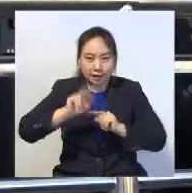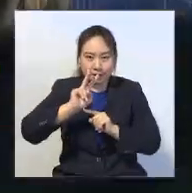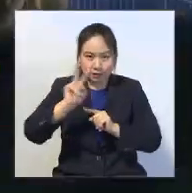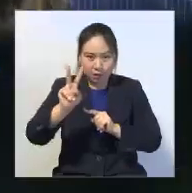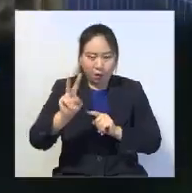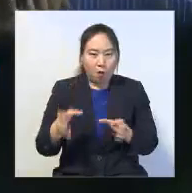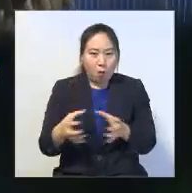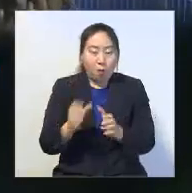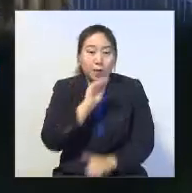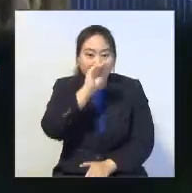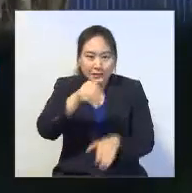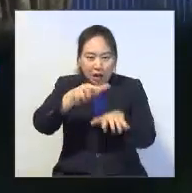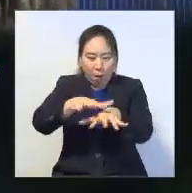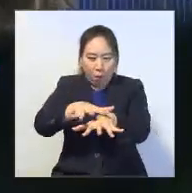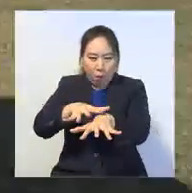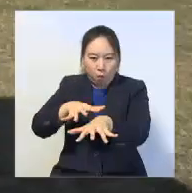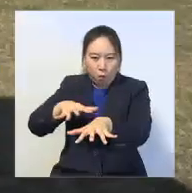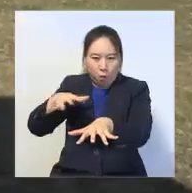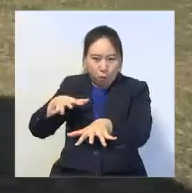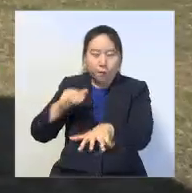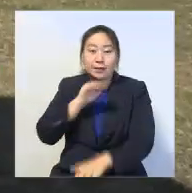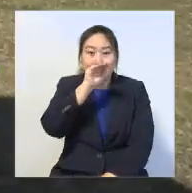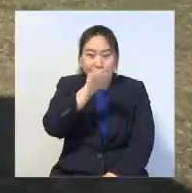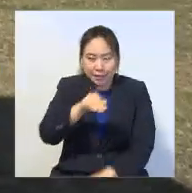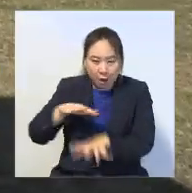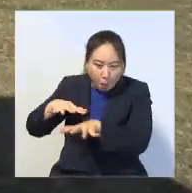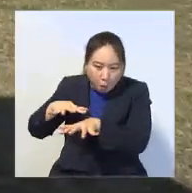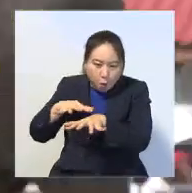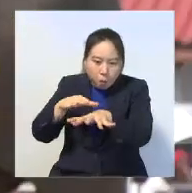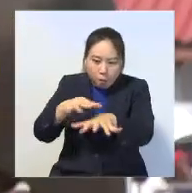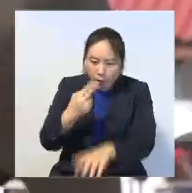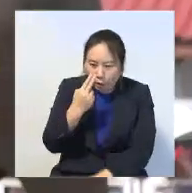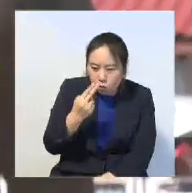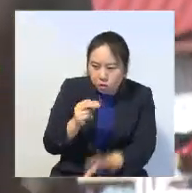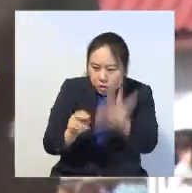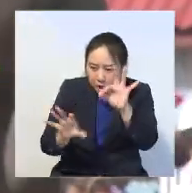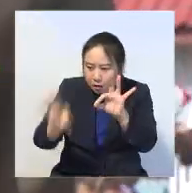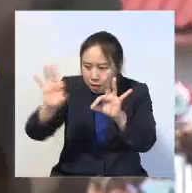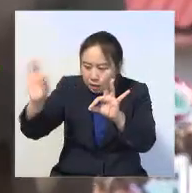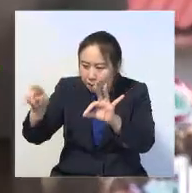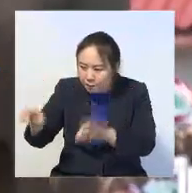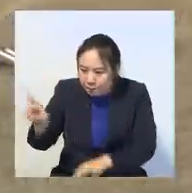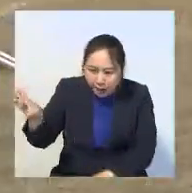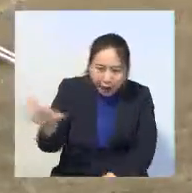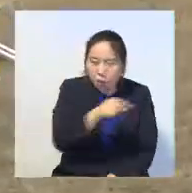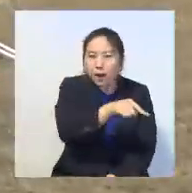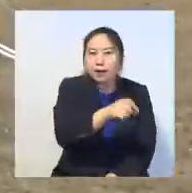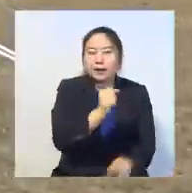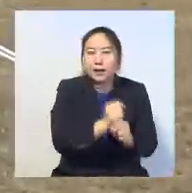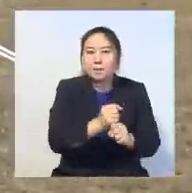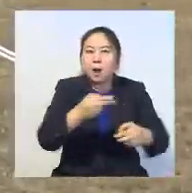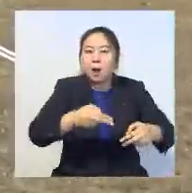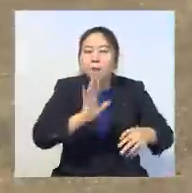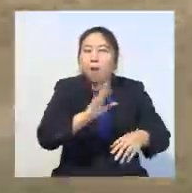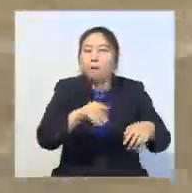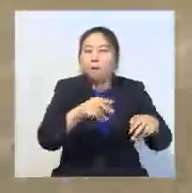สมันหรือทะเลช้างนะคะเป็นการรวมช้างเพื่อคัดเลือกช้างศึกพร้อมกับฝึกช้างศึกตามตำราโคชศาสตร์เตรียมทัพพร้อมรบที่บริเวณ